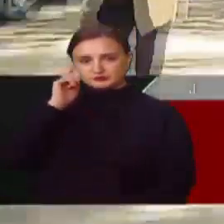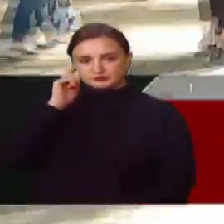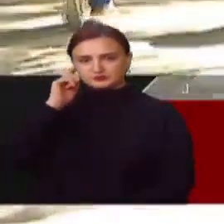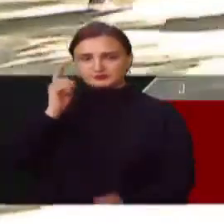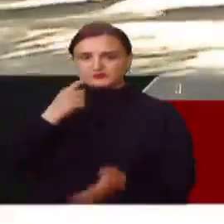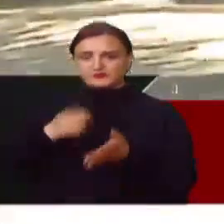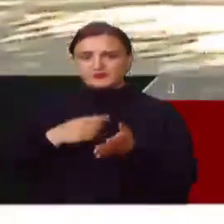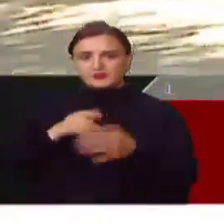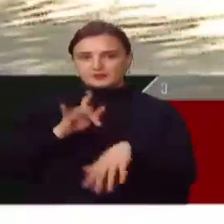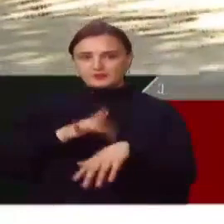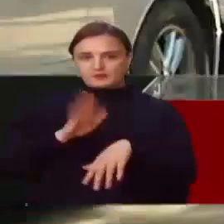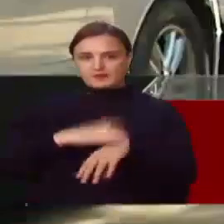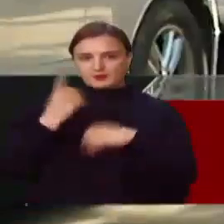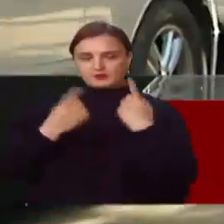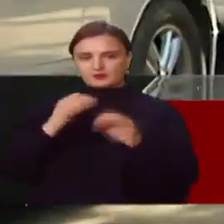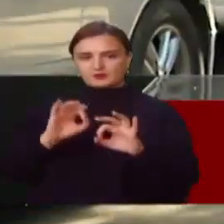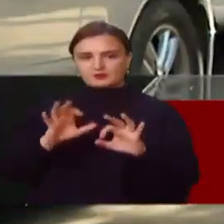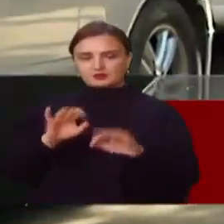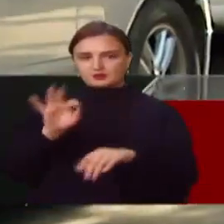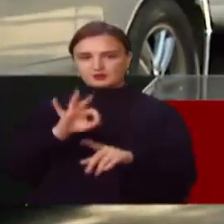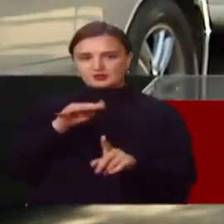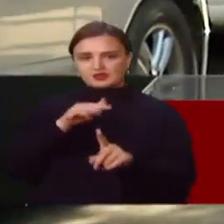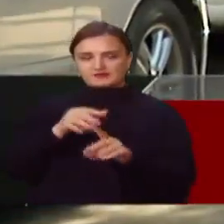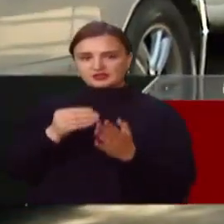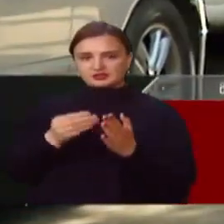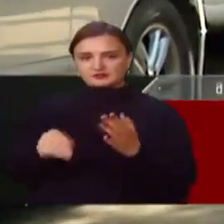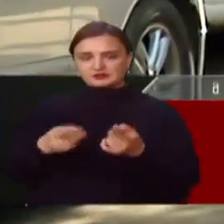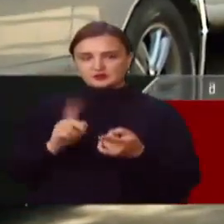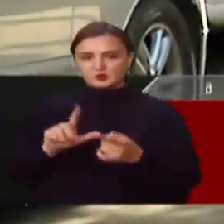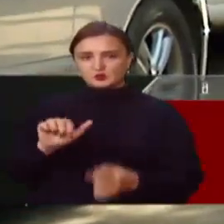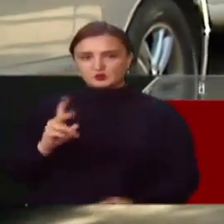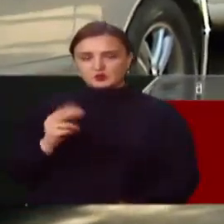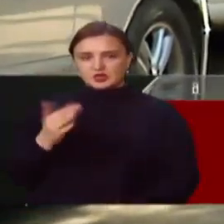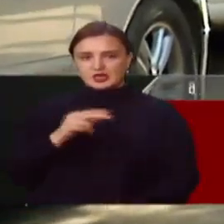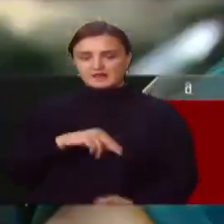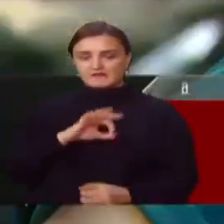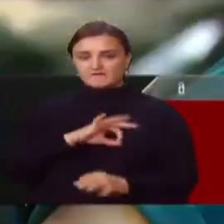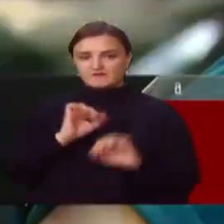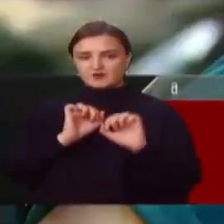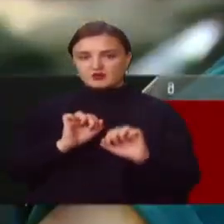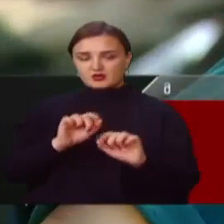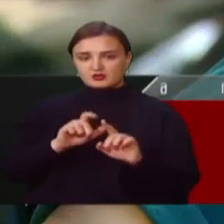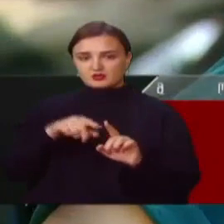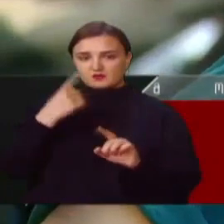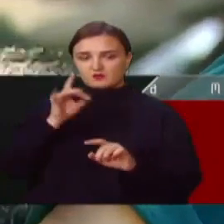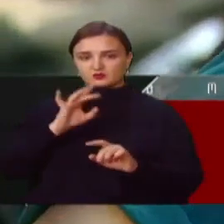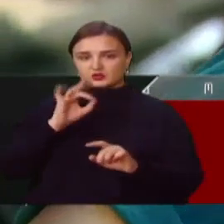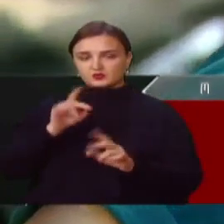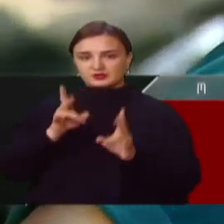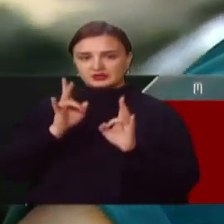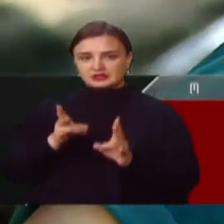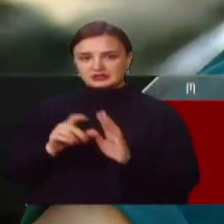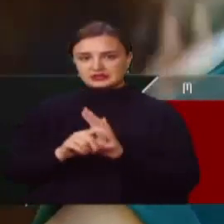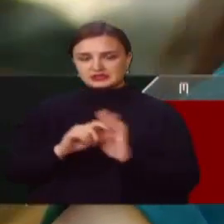მან ამომწურავი ინფორმაცია მიაწოდა თავდასხმასთან დაკავშირებით. ზუგა ბერძენიშვილის ადვოკატის განცხადებით, ჯერჯერობით მათ დაზარალებული სტატუსი არ